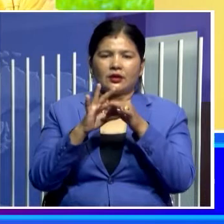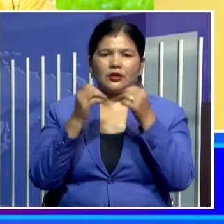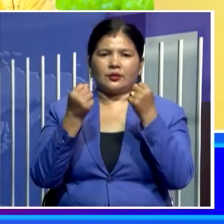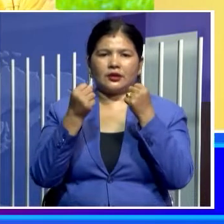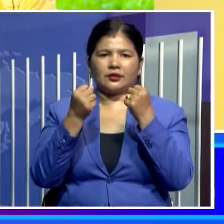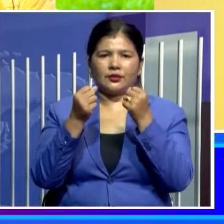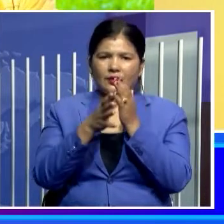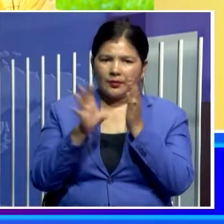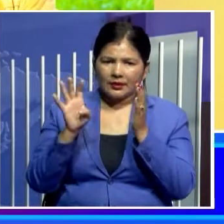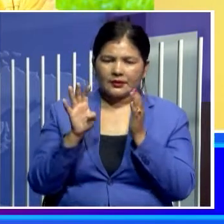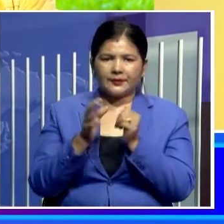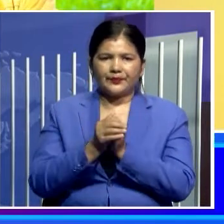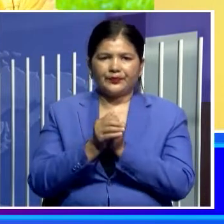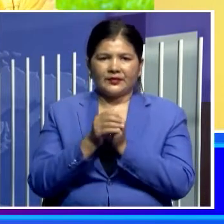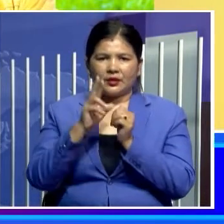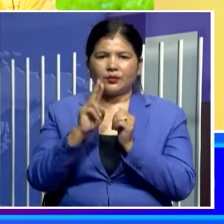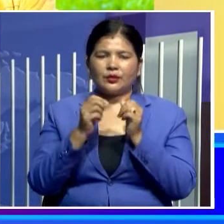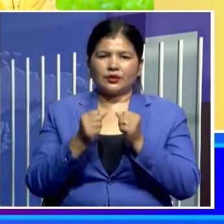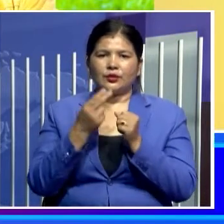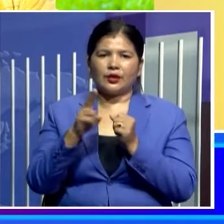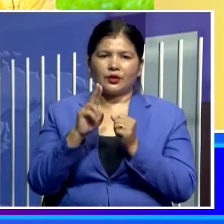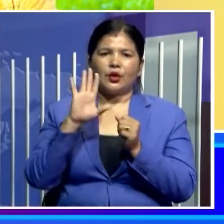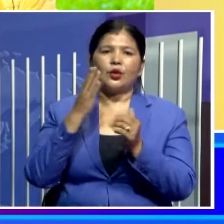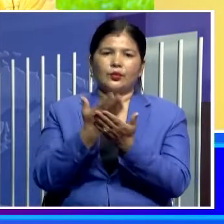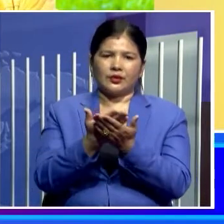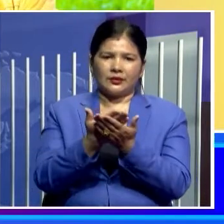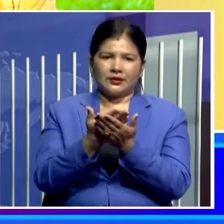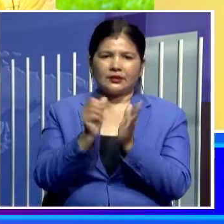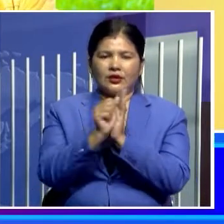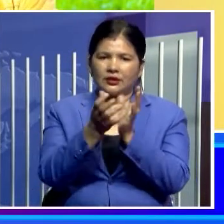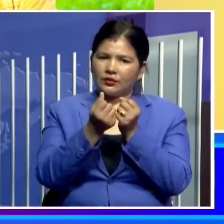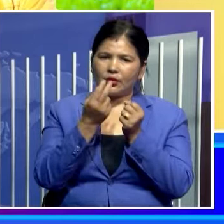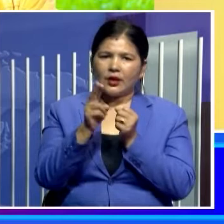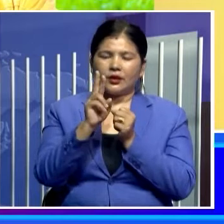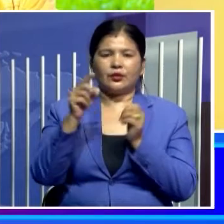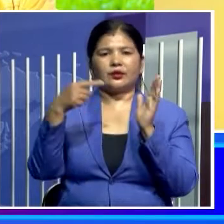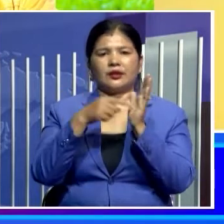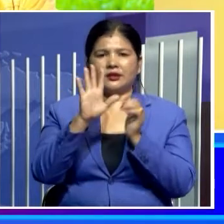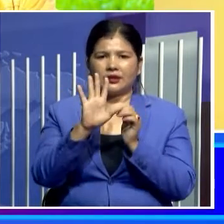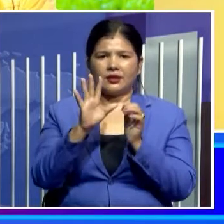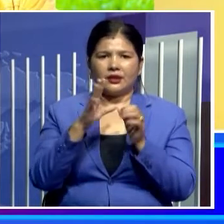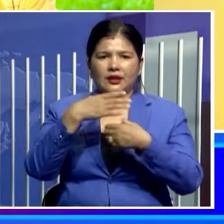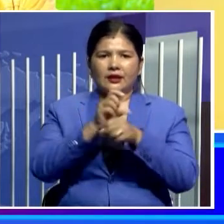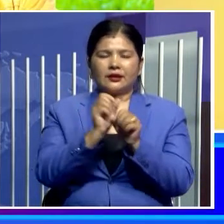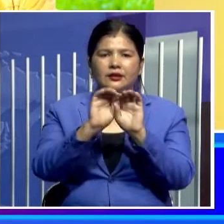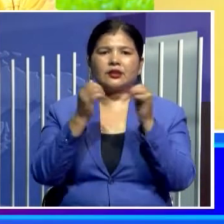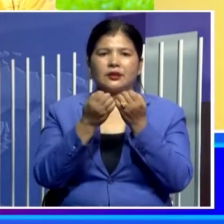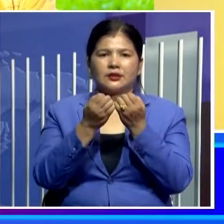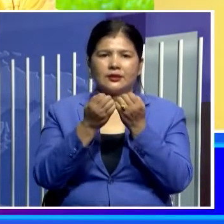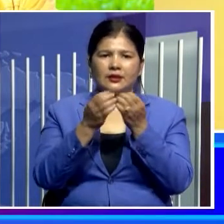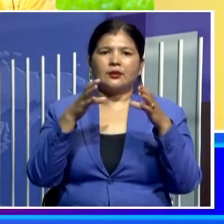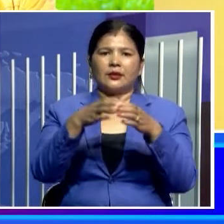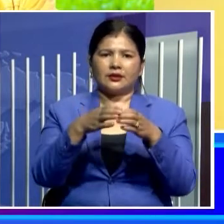गठबन्धनका तर्फबाट रहनुभएका उम्मेदवारले अग्रता लिइरहेको देखिन्छ। गठबन्धनको एकीकृत समाजवादीबाट